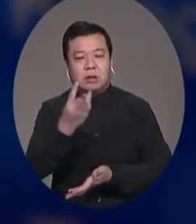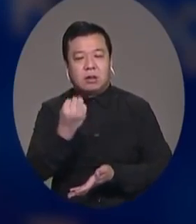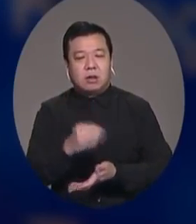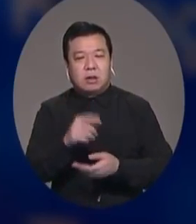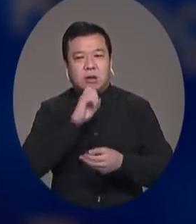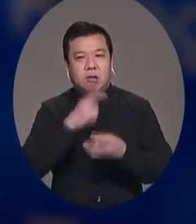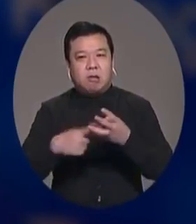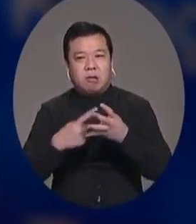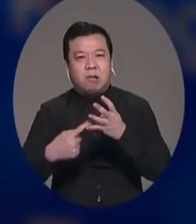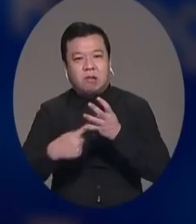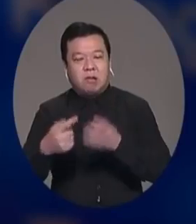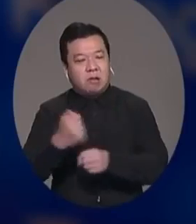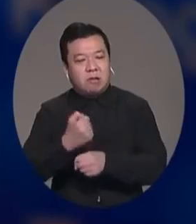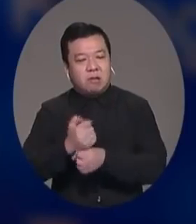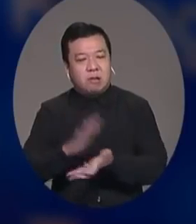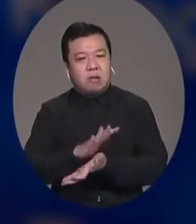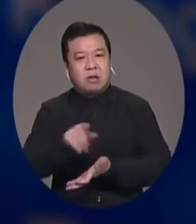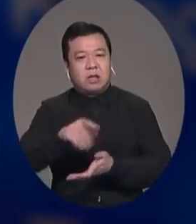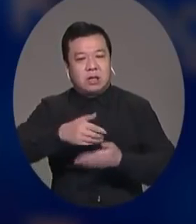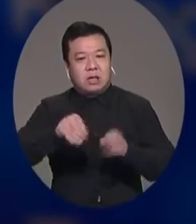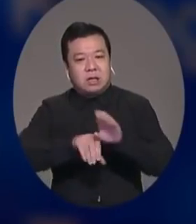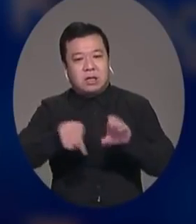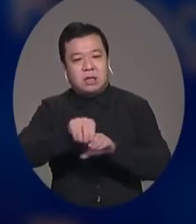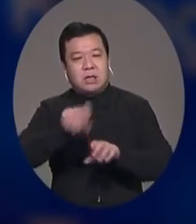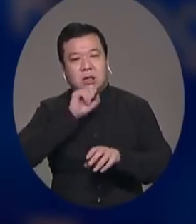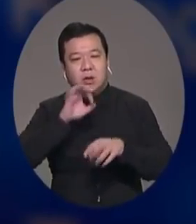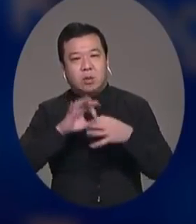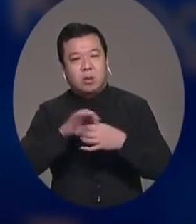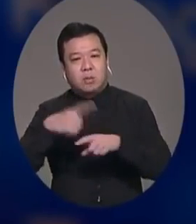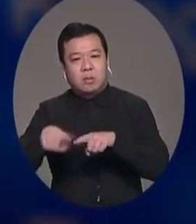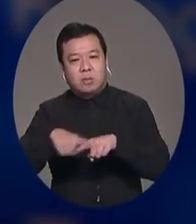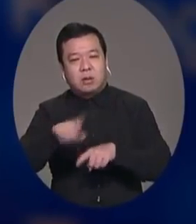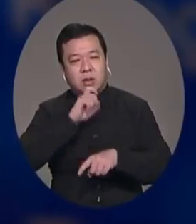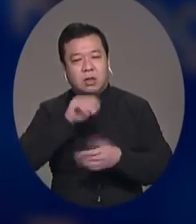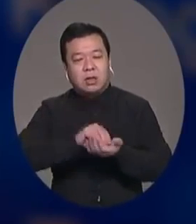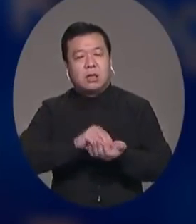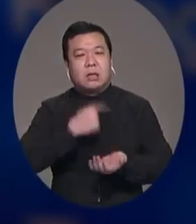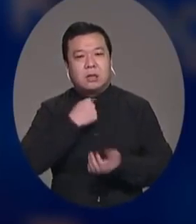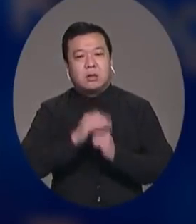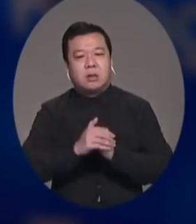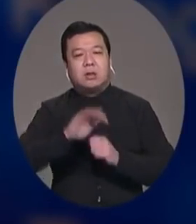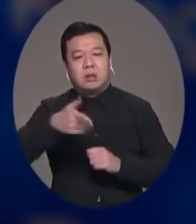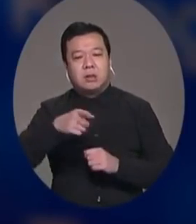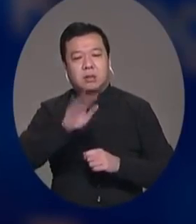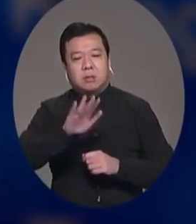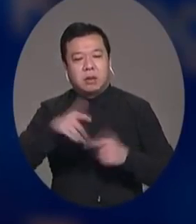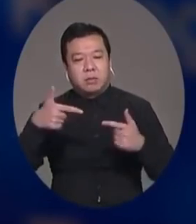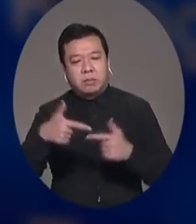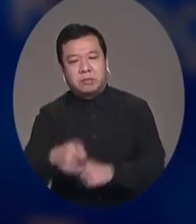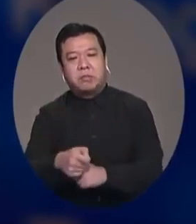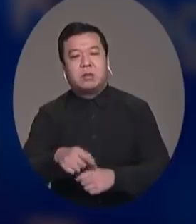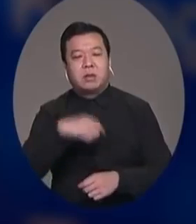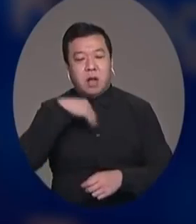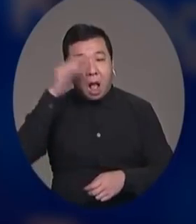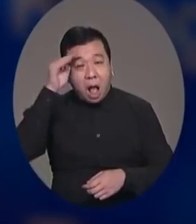有业界人士指出，与建筑业相关的木材行业仍有一定需求，不过亦逐渐式微，所以希